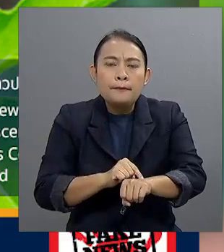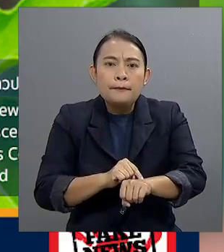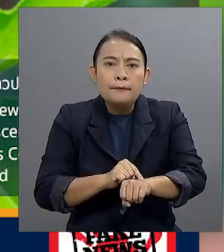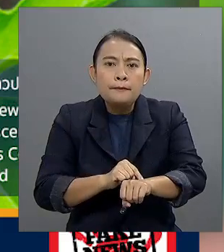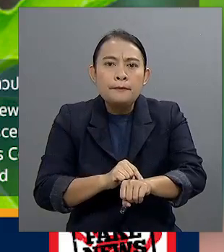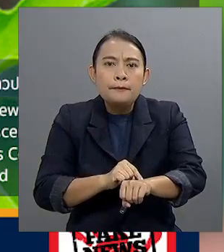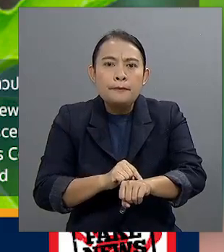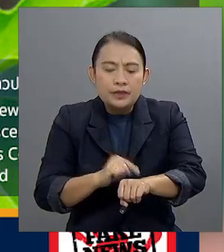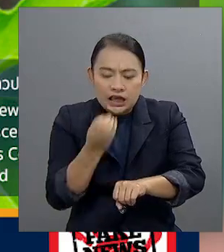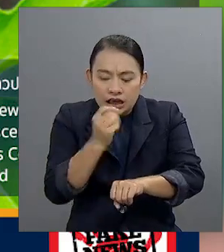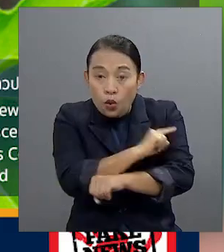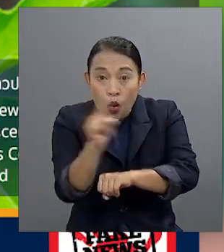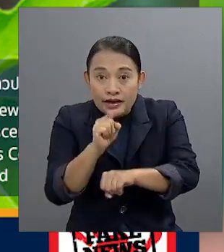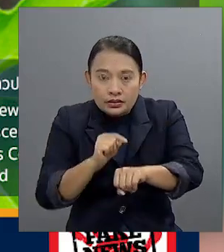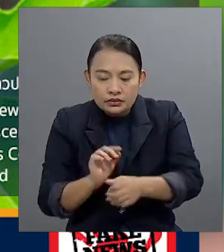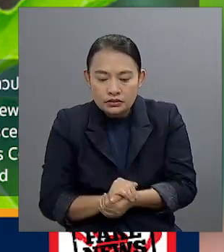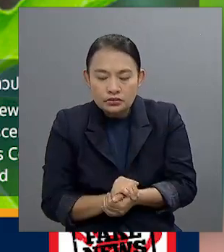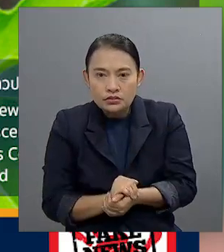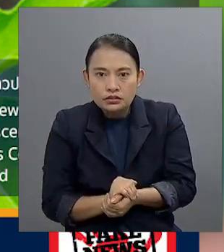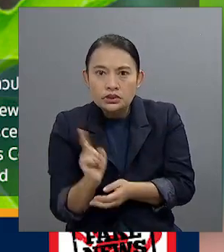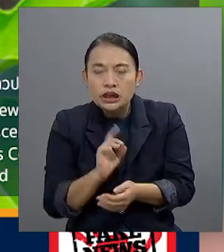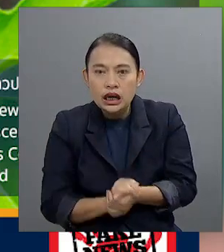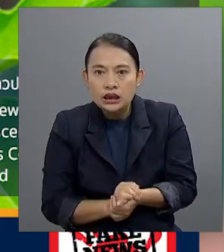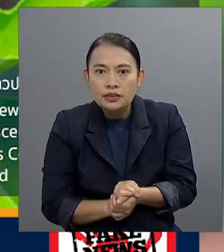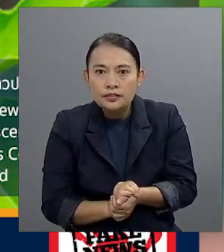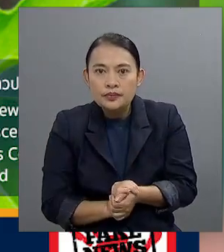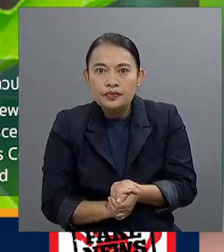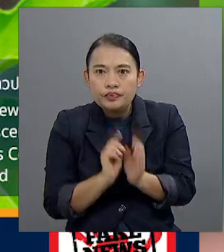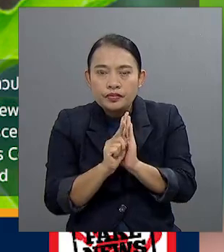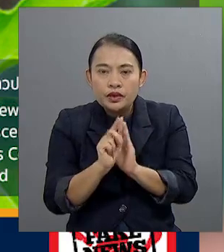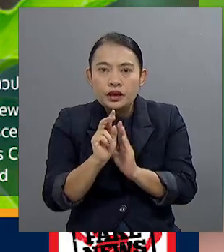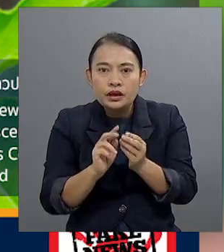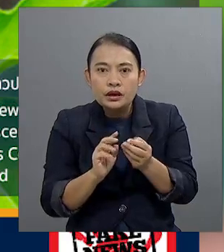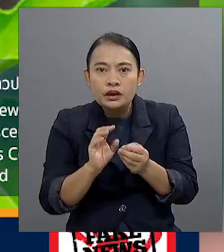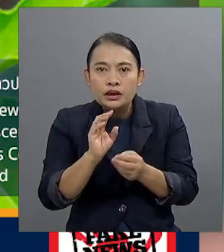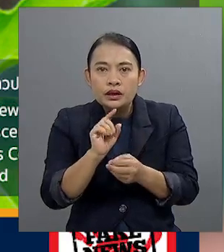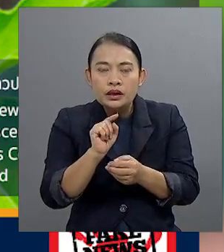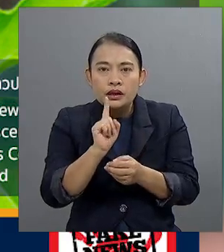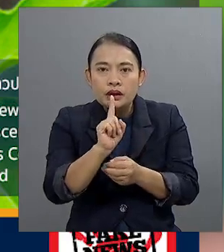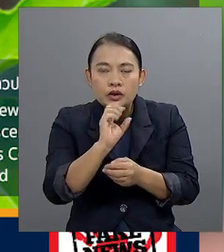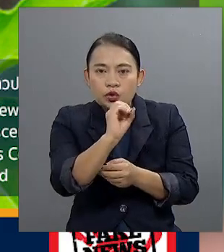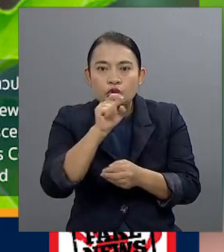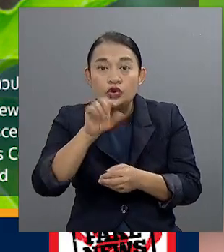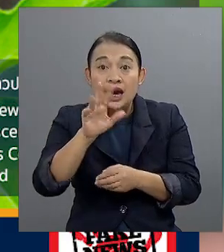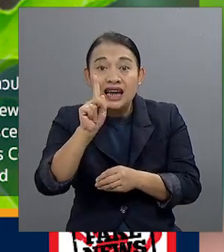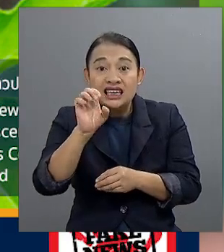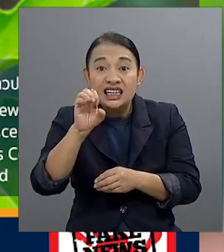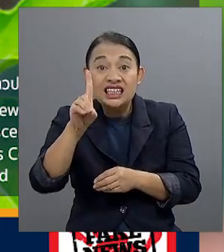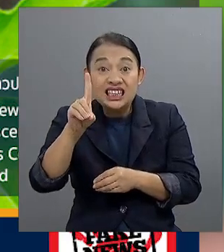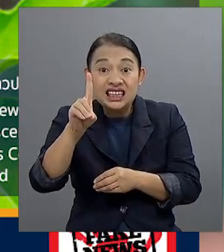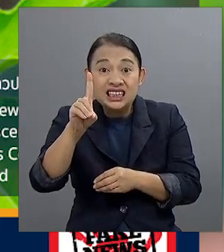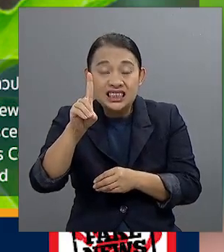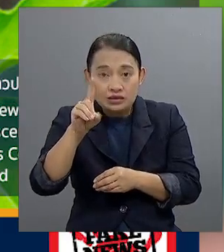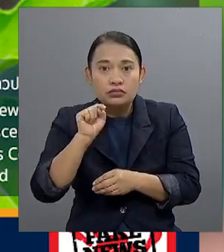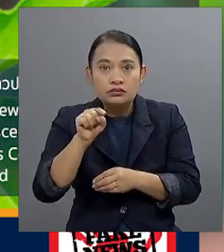าจจะดูน้อยนะแต่คุณผู้ชมฮะ เยอะนะ กะเพราสดครึ่งขีดเนี่ยก ิน โอ ้ โหต้องเคี้ยวด้วยมันไม่น่าจะกิน